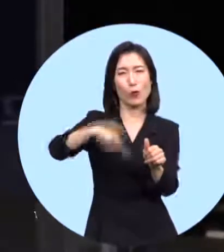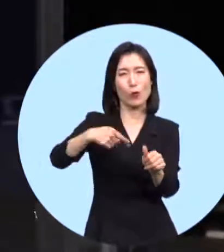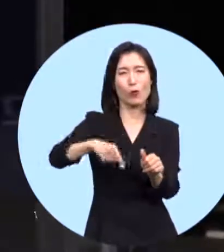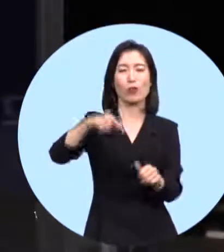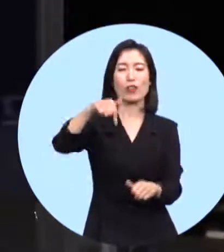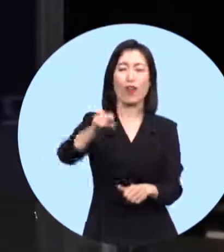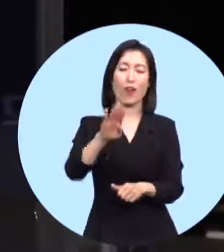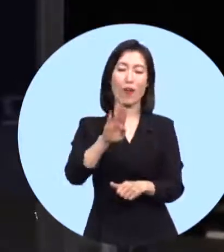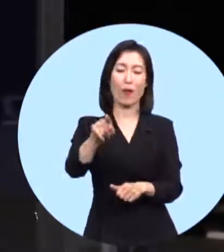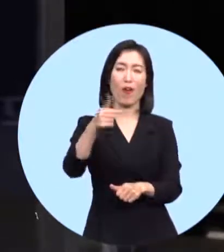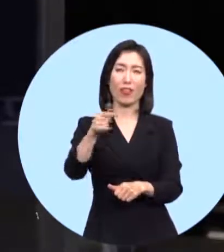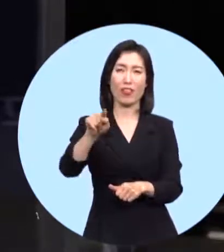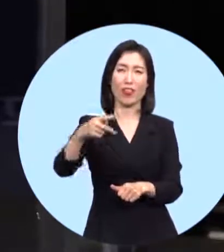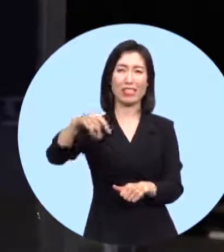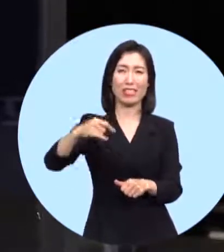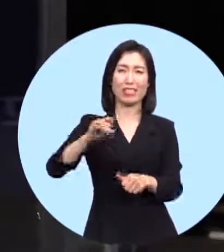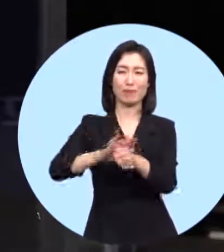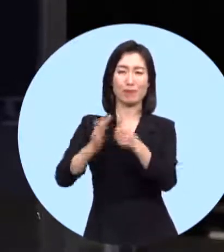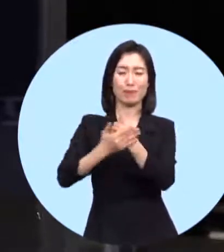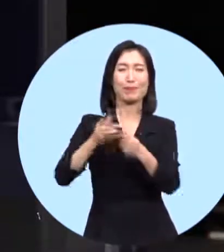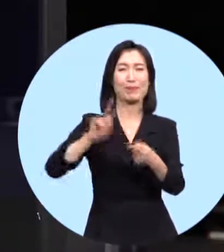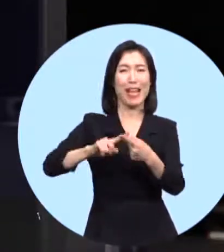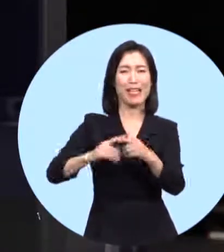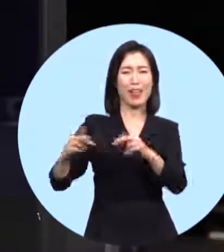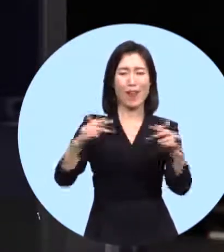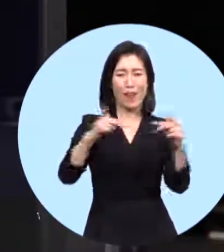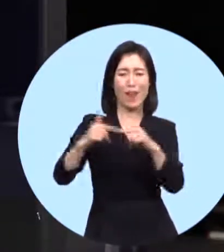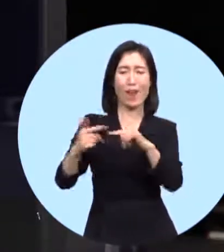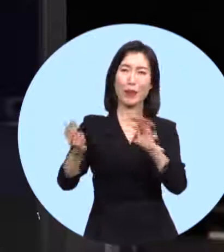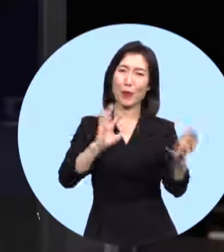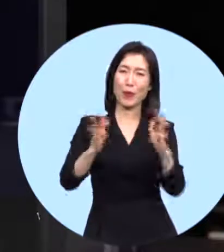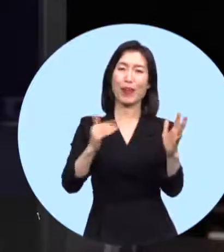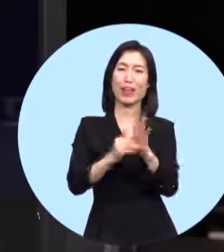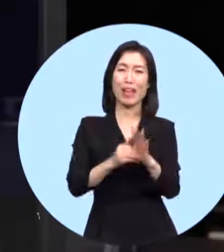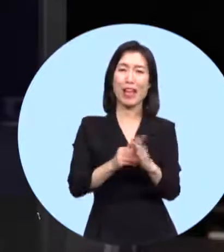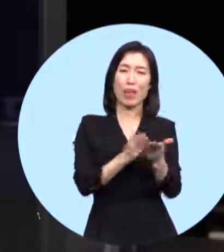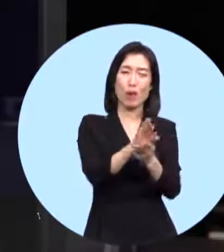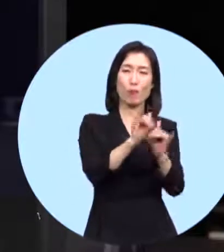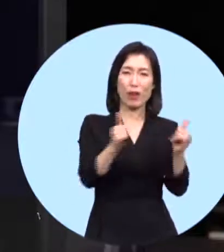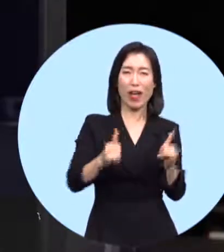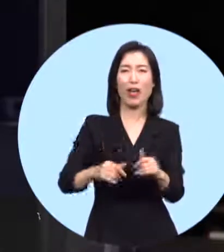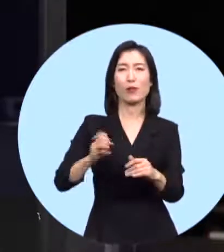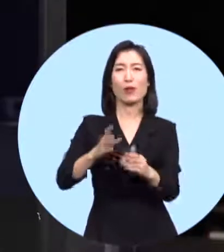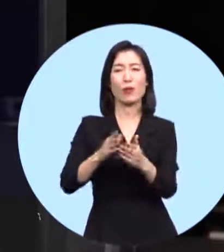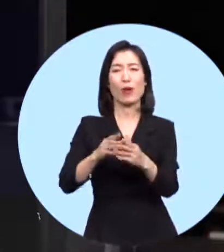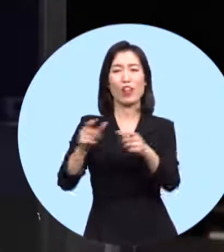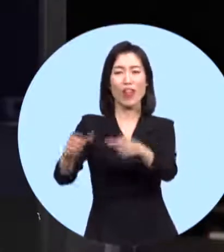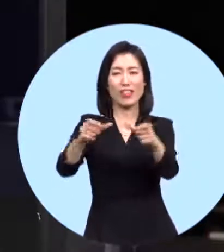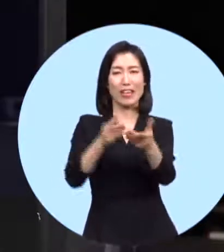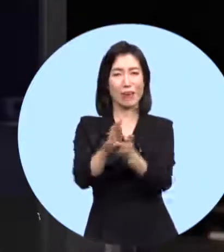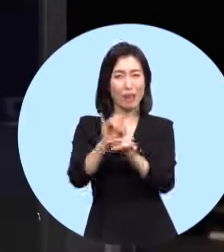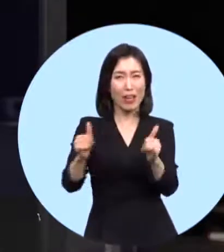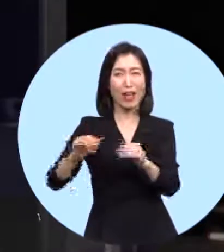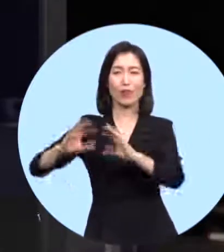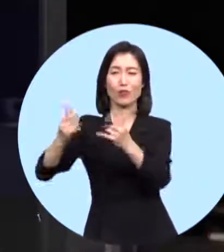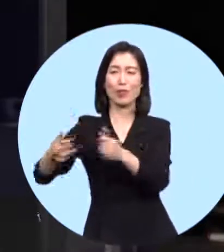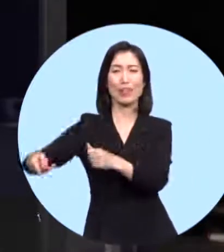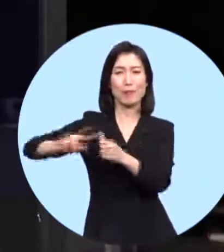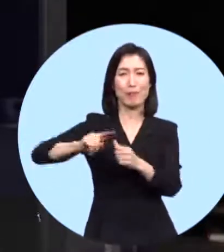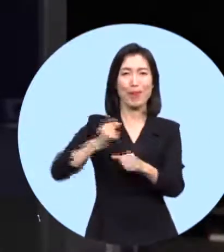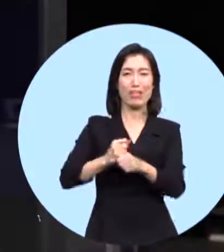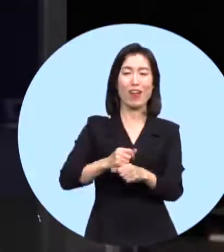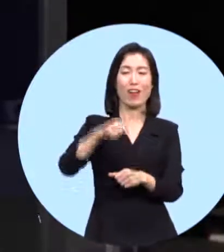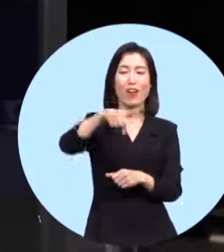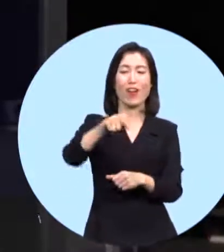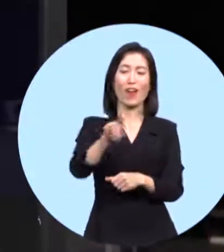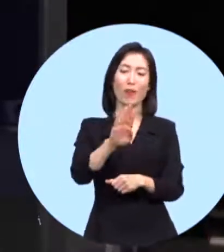전략을 주제로 많은 이야기를 나누었습니다. 전문가뿐만 아니라 현장 관계자 및 국민과 의견을 함께